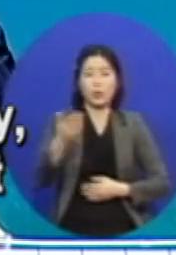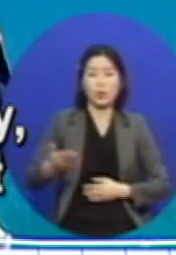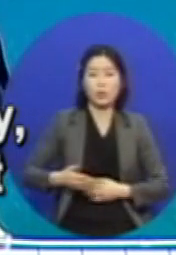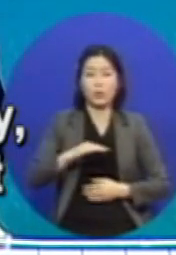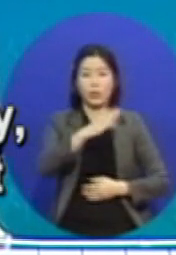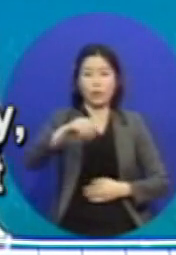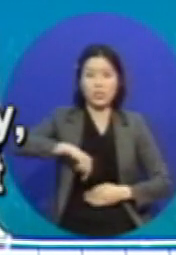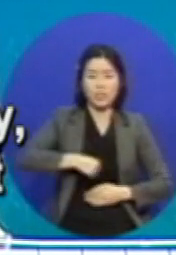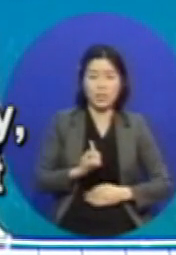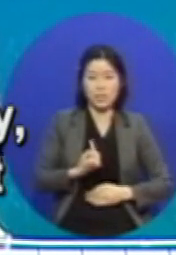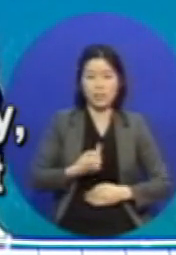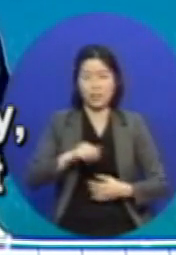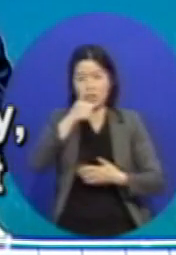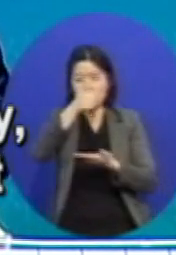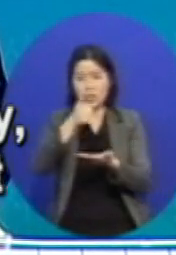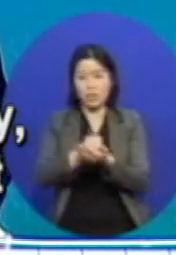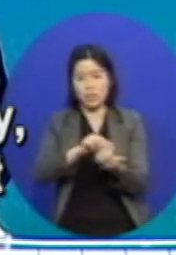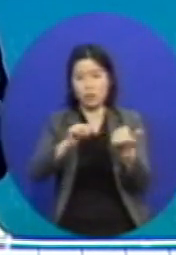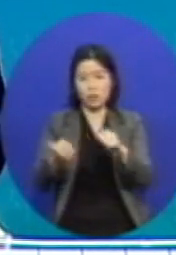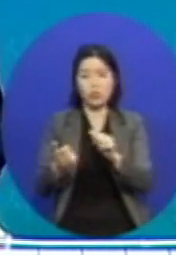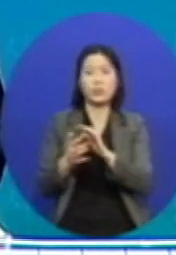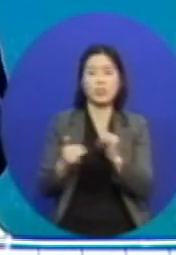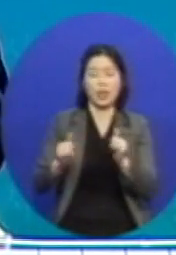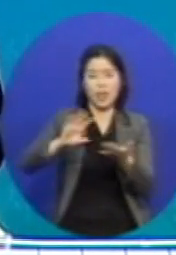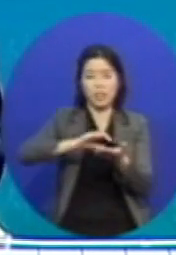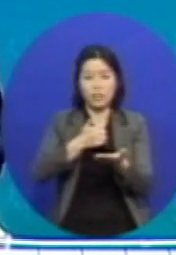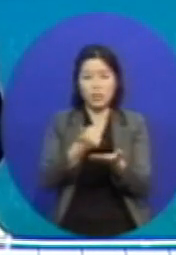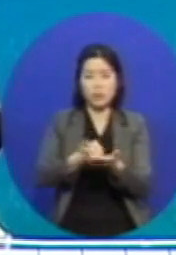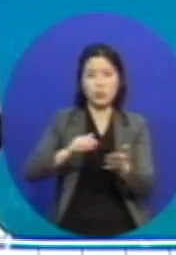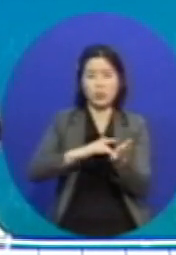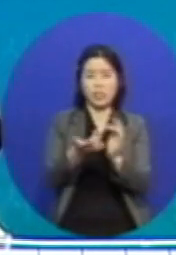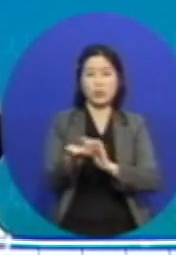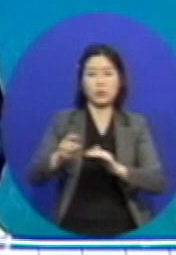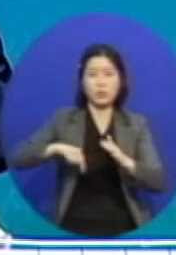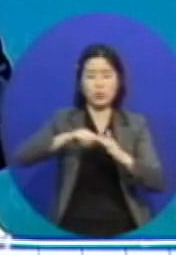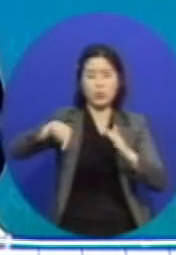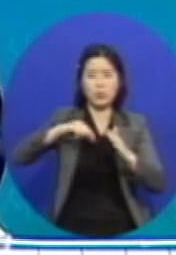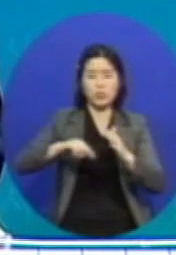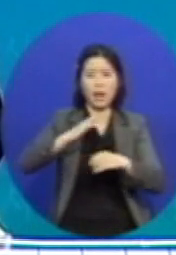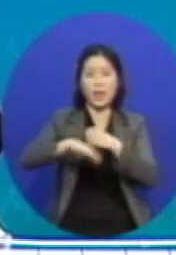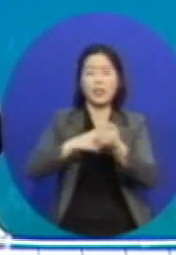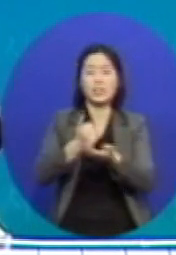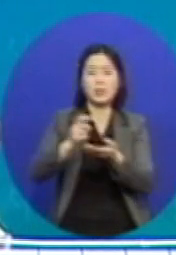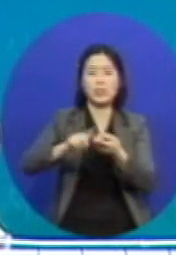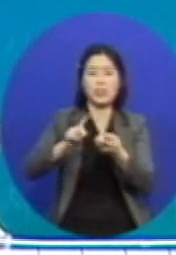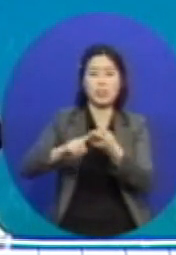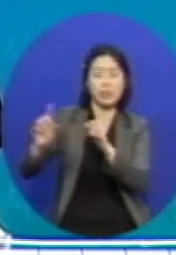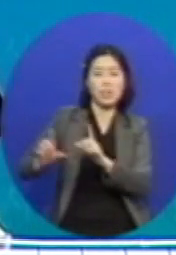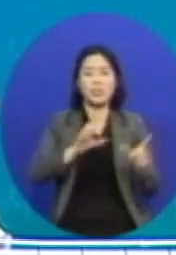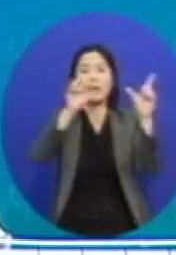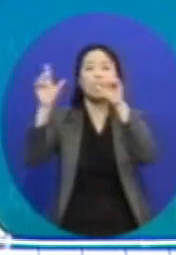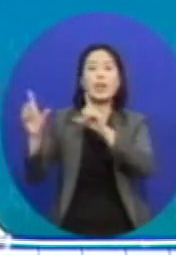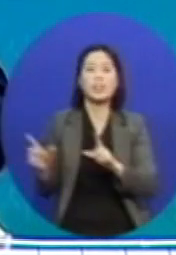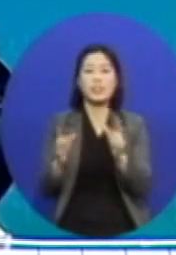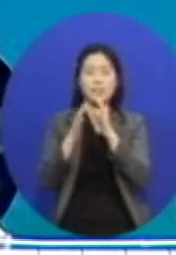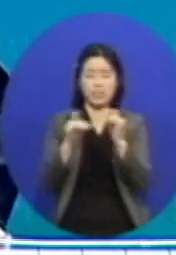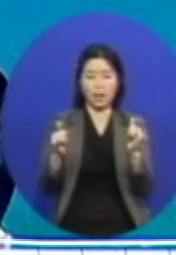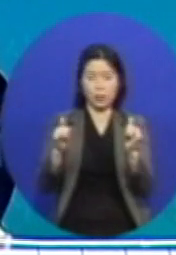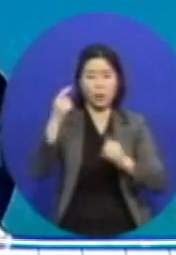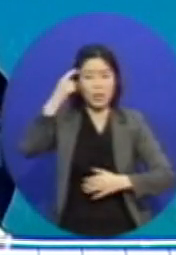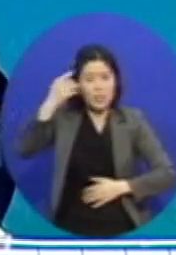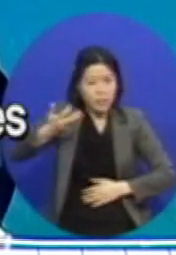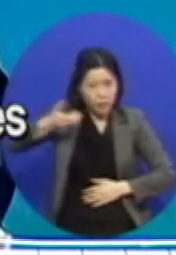죽은 자로 그리스도 예수 안에서 하나님께 대하여 는 살아있는 자 로 여길